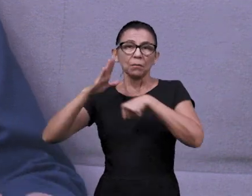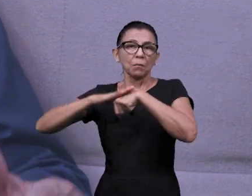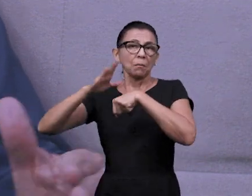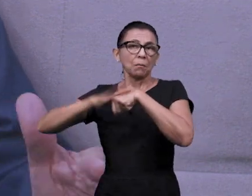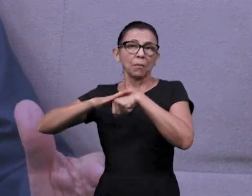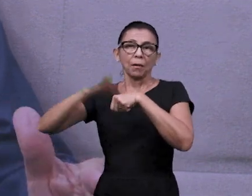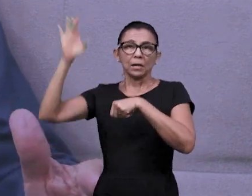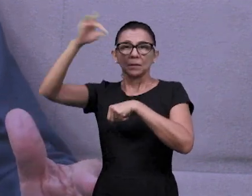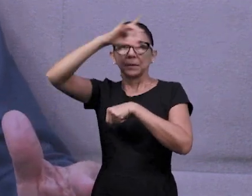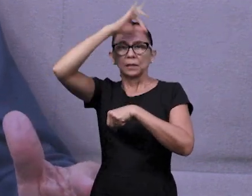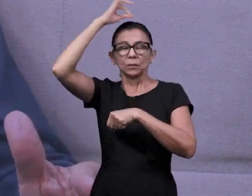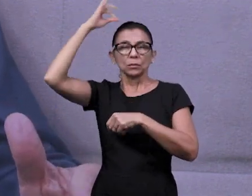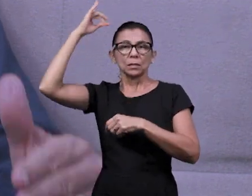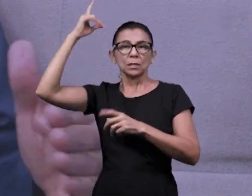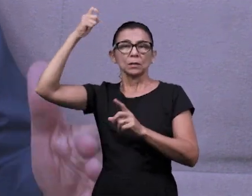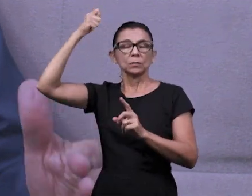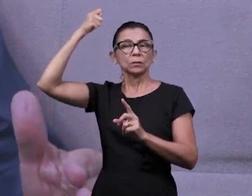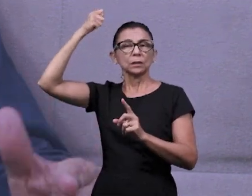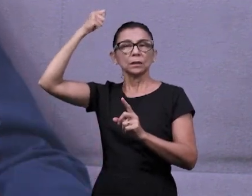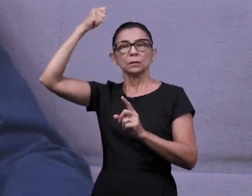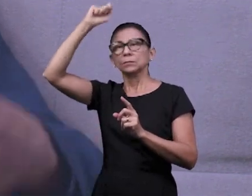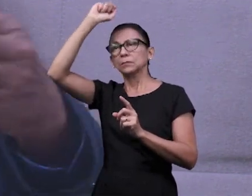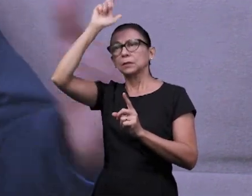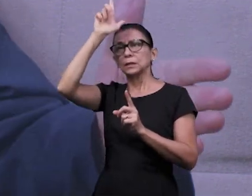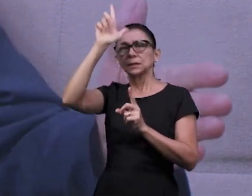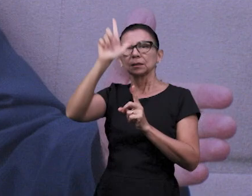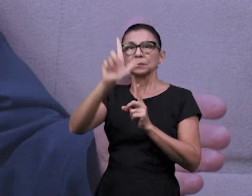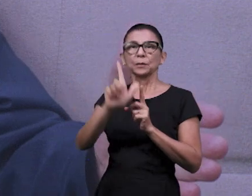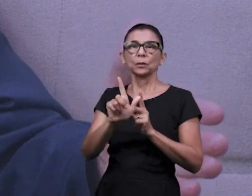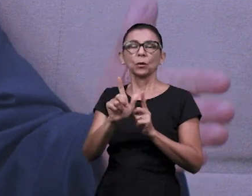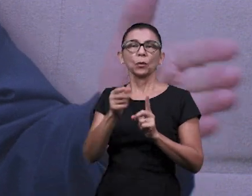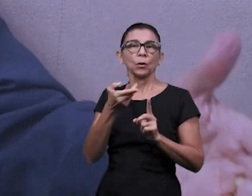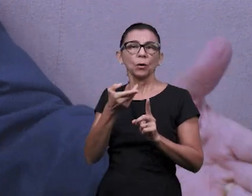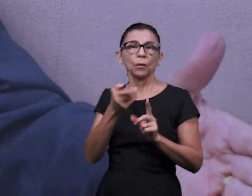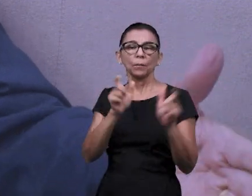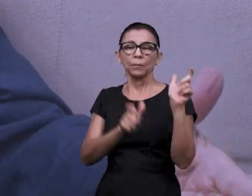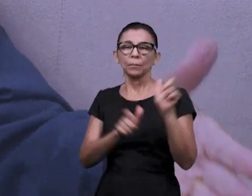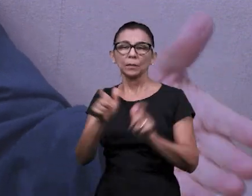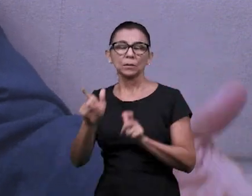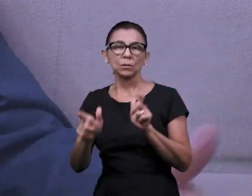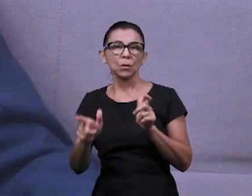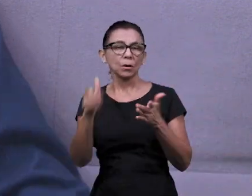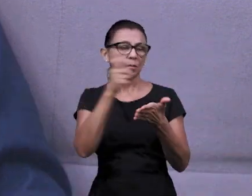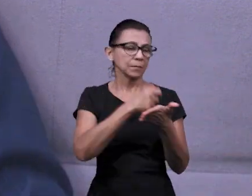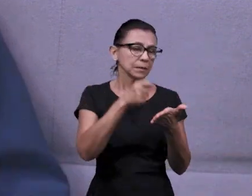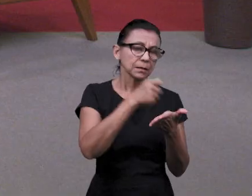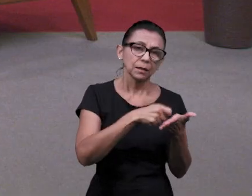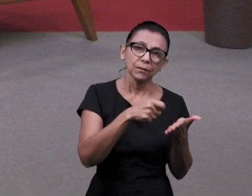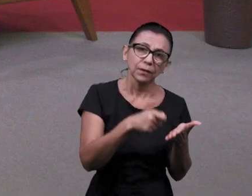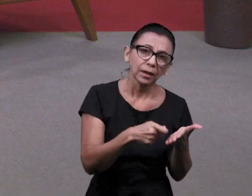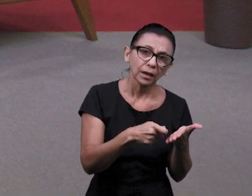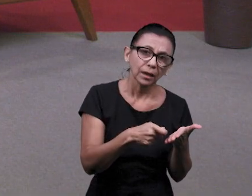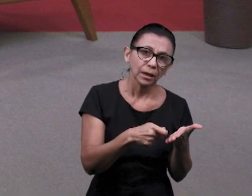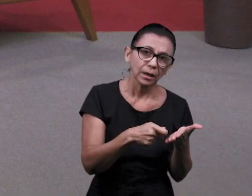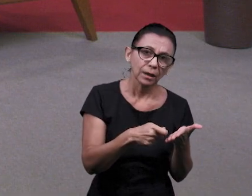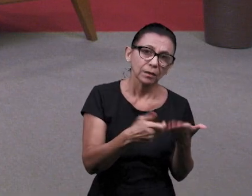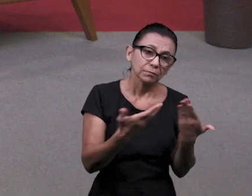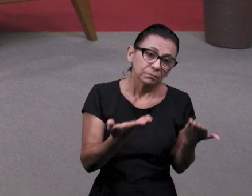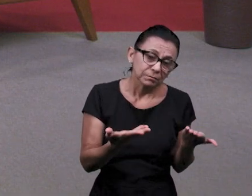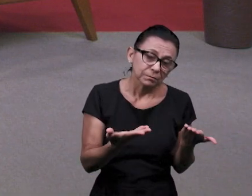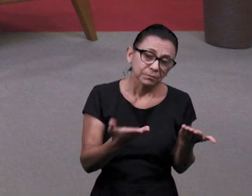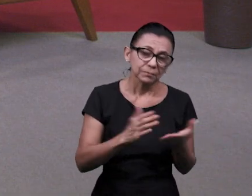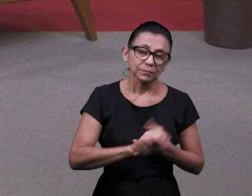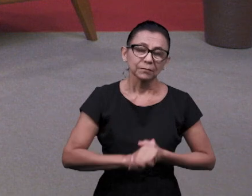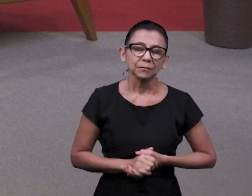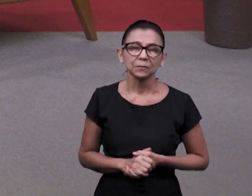lui, c'est le plus habilité pour révéler cette parole qui lui-même il a inspirée. Même